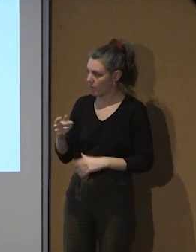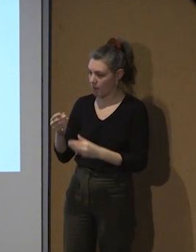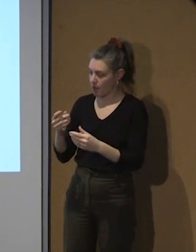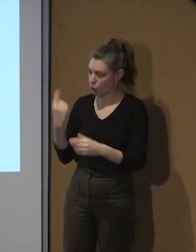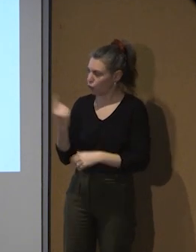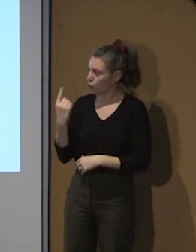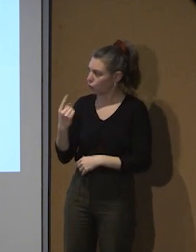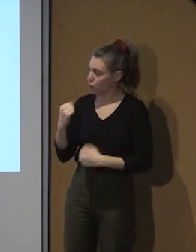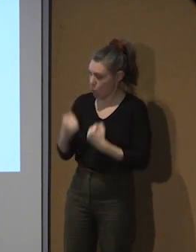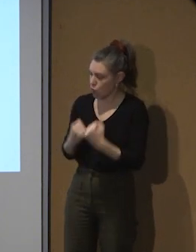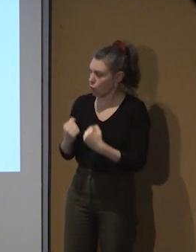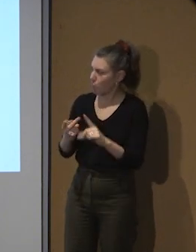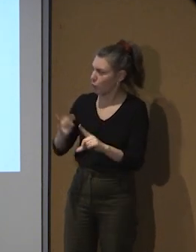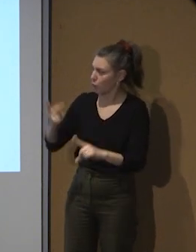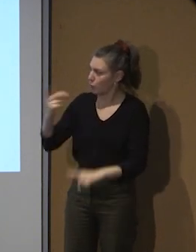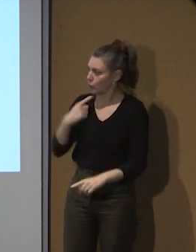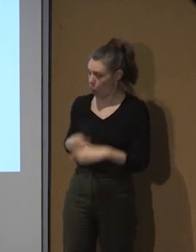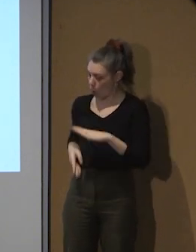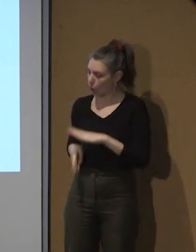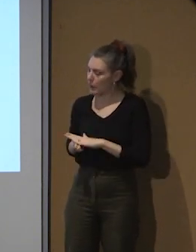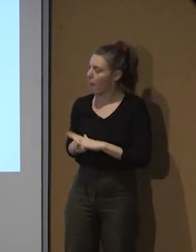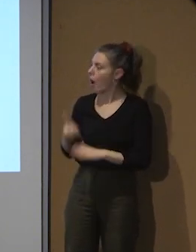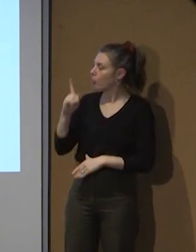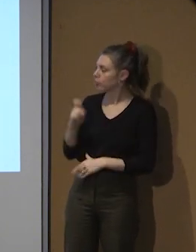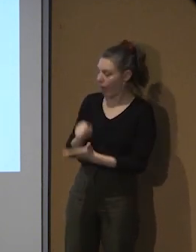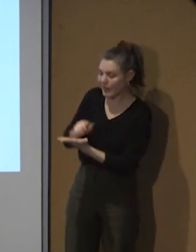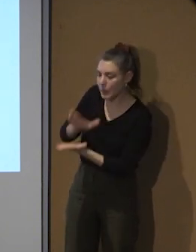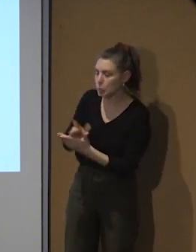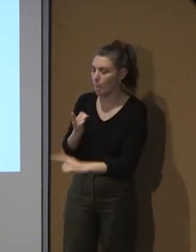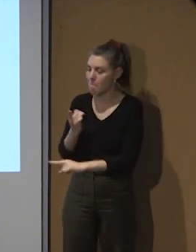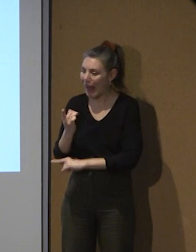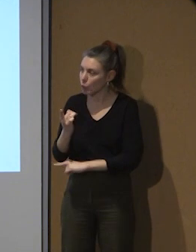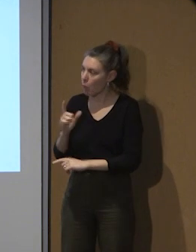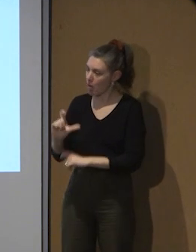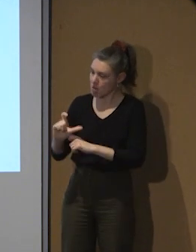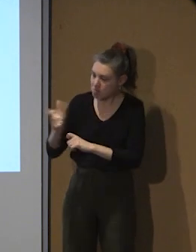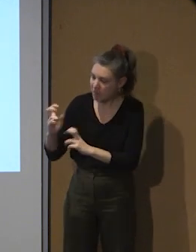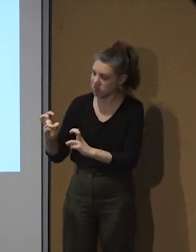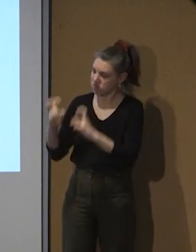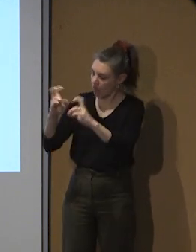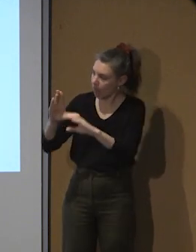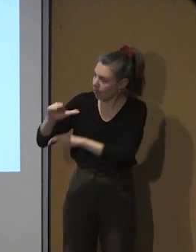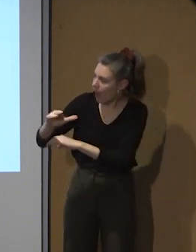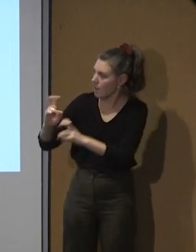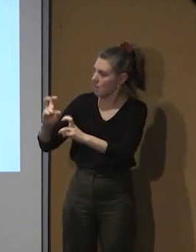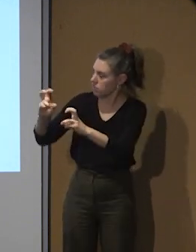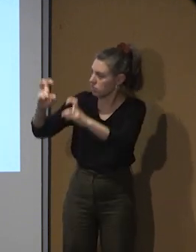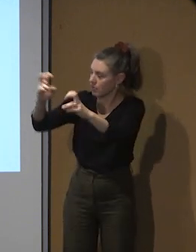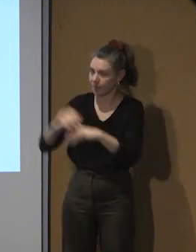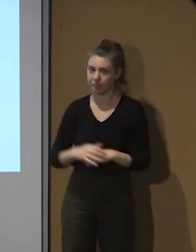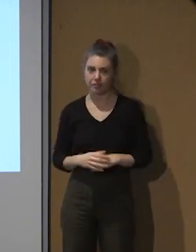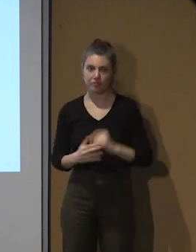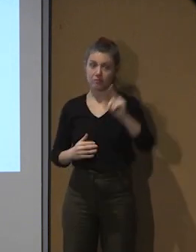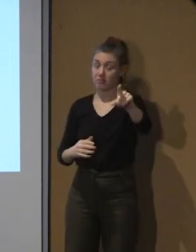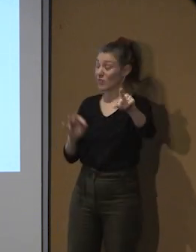ça a commencé par des marathons. Il y a une escalade généralement. Oui, c'est ça, c'est une escalade. Voilà. C'est vraiment une dépendance. Comme